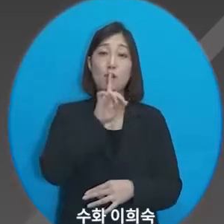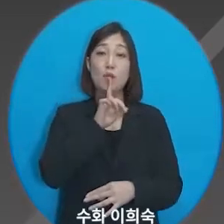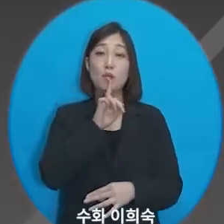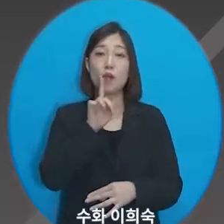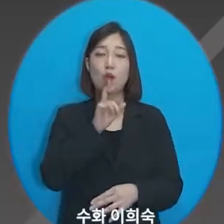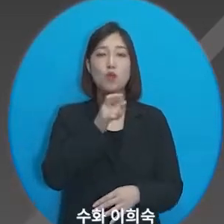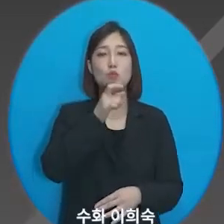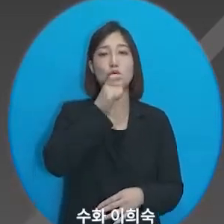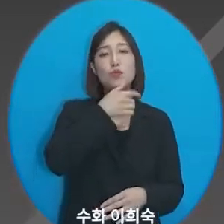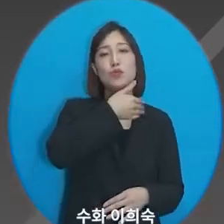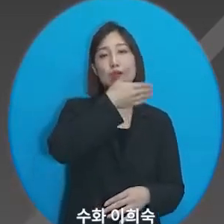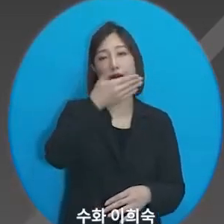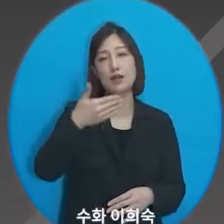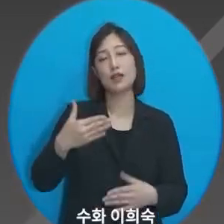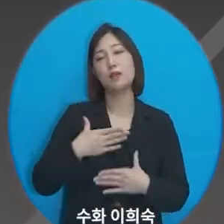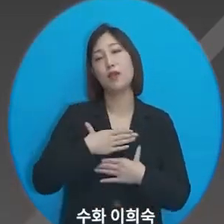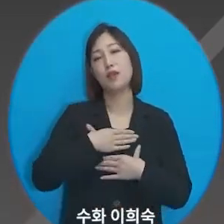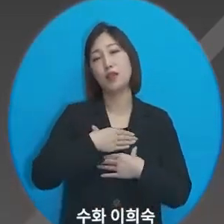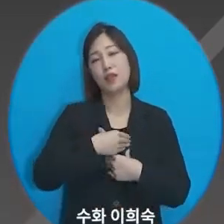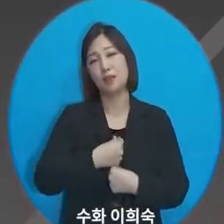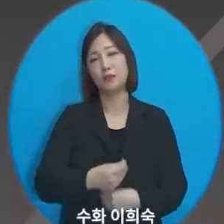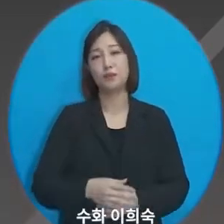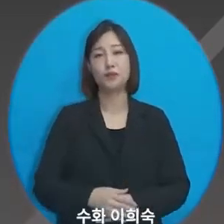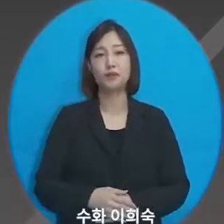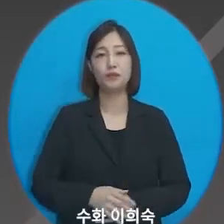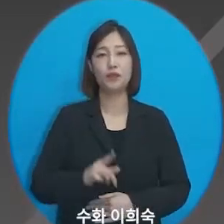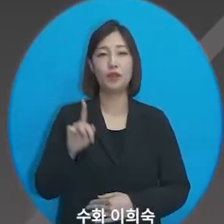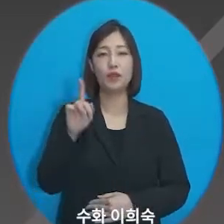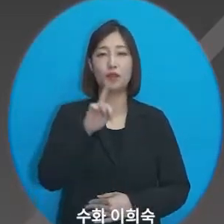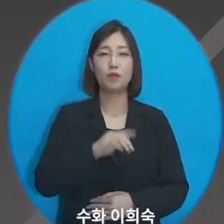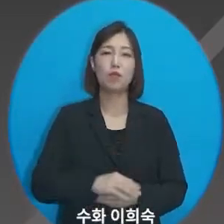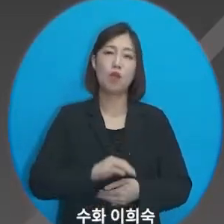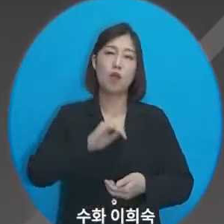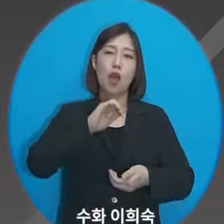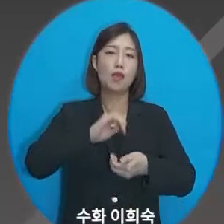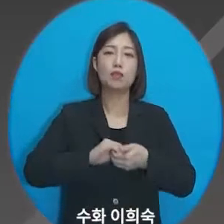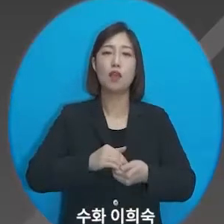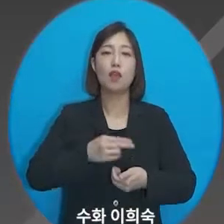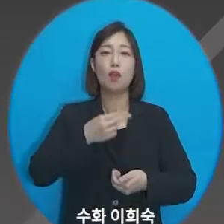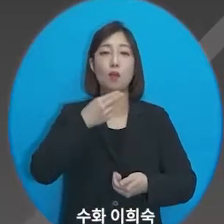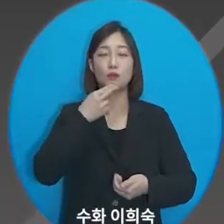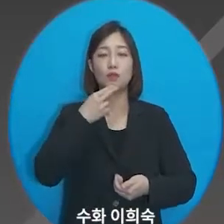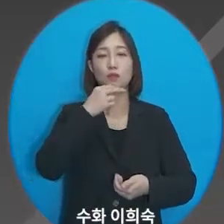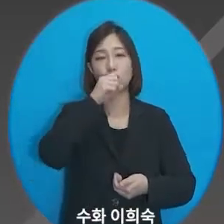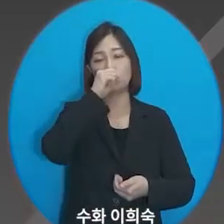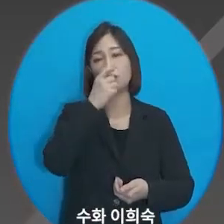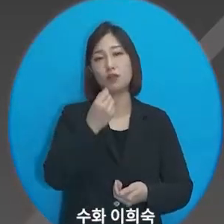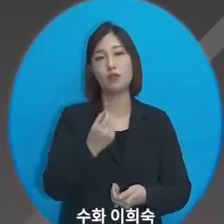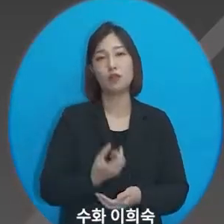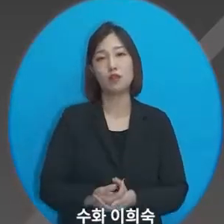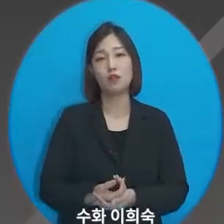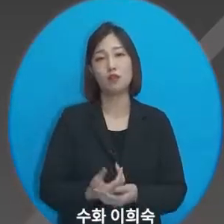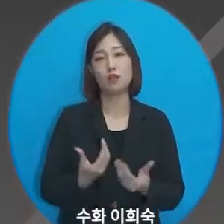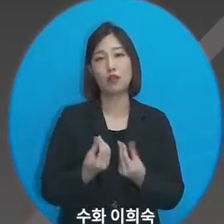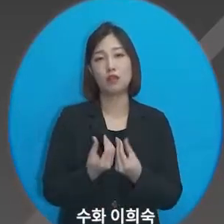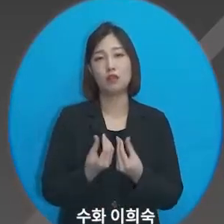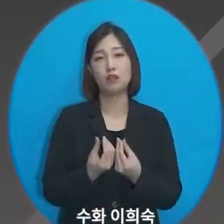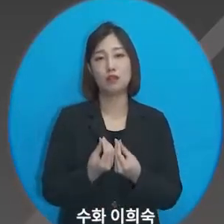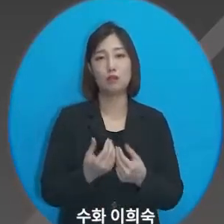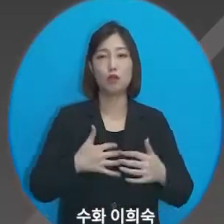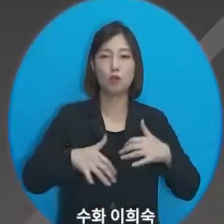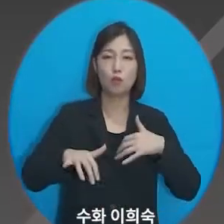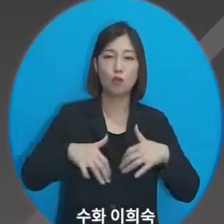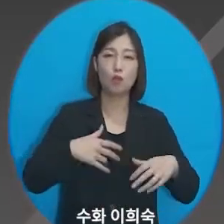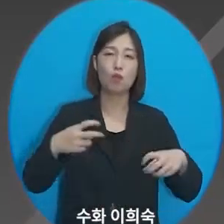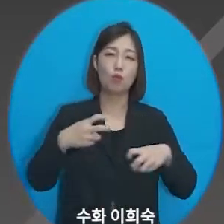거침없이 편안함이 있어야 된다. 그러니까 단절 없는 환경이 됐으면 좋겠어요. 건축물, 그다음에 공원, 도로,